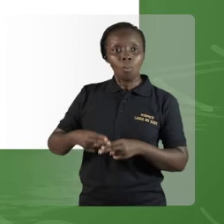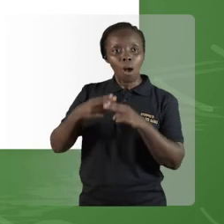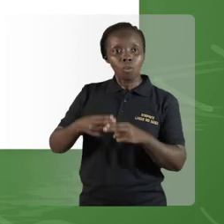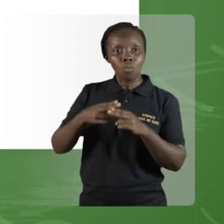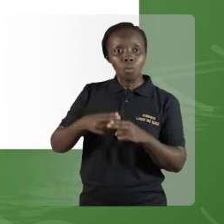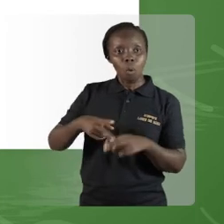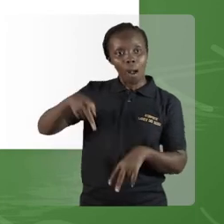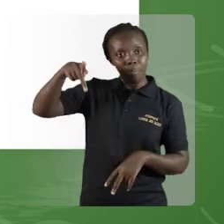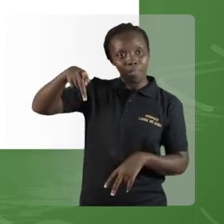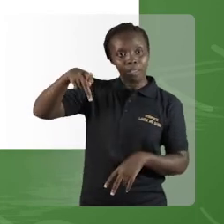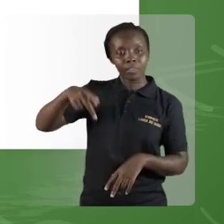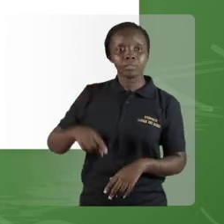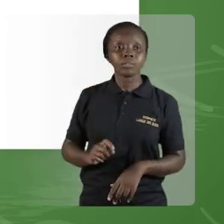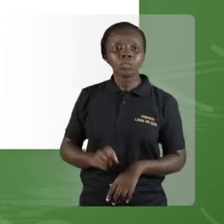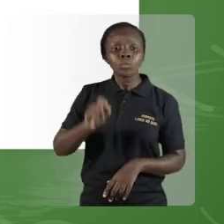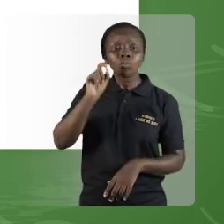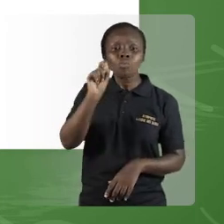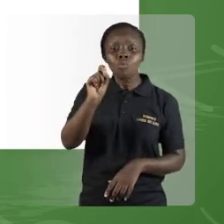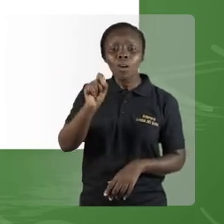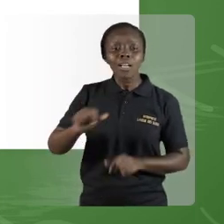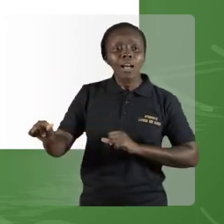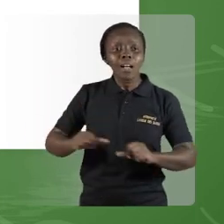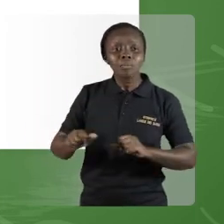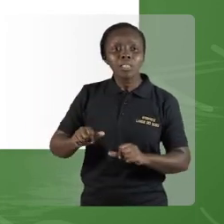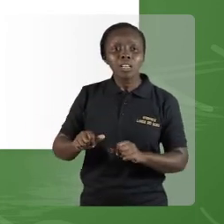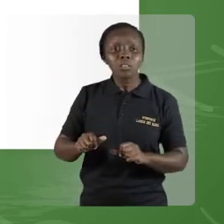Quel est le point d'application du poids d'un corps?